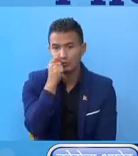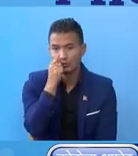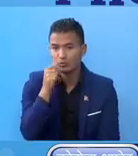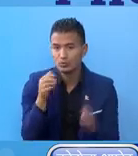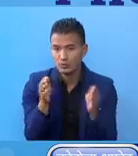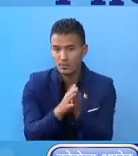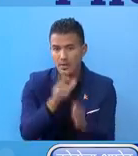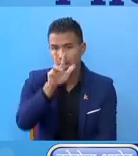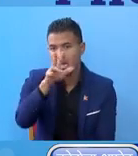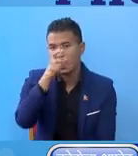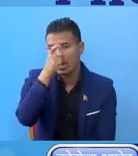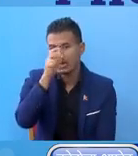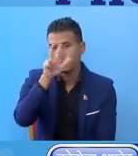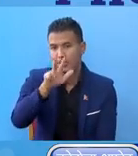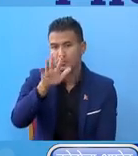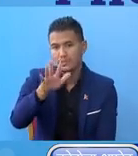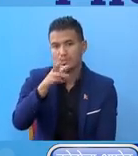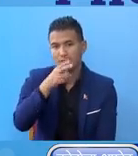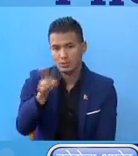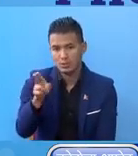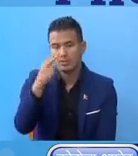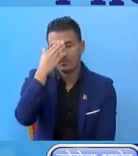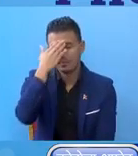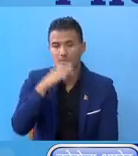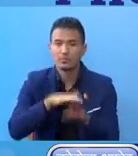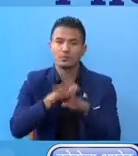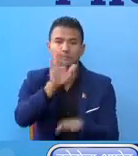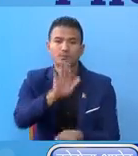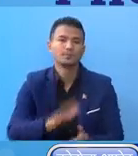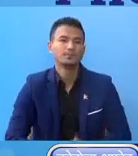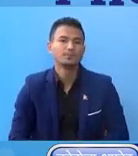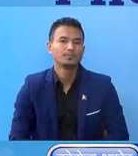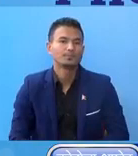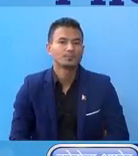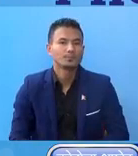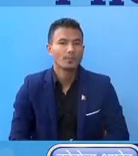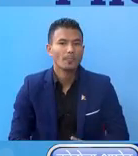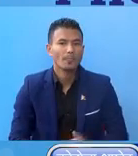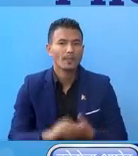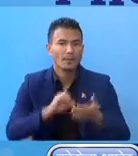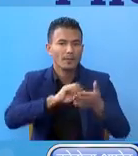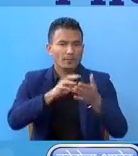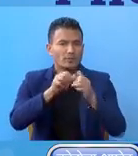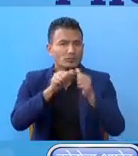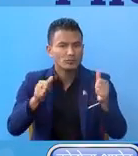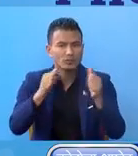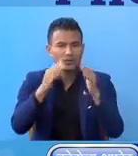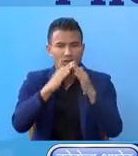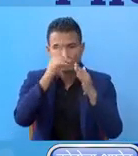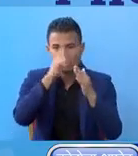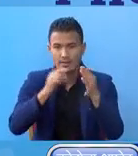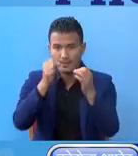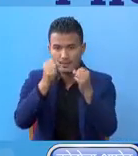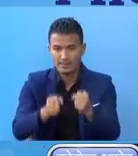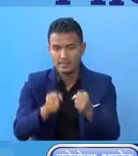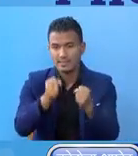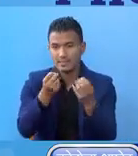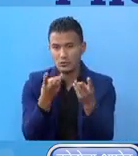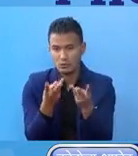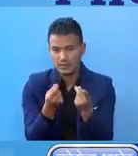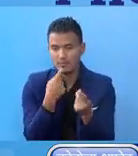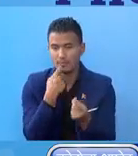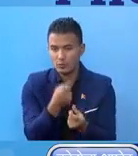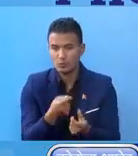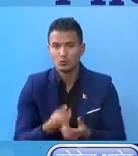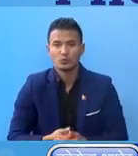पुरुषसहित 885 जना सङ्क्रमित हुनुभएको छ। अब प्रदेश अनुसार क्वारेन्टिनमा रहनेहरूको सङ्ख्या म